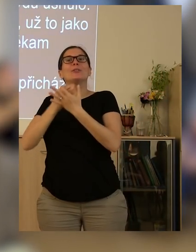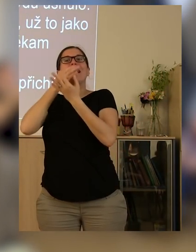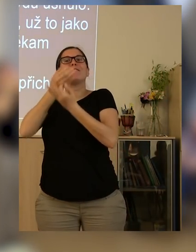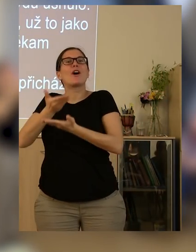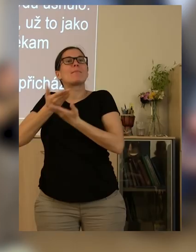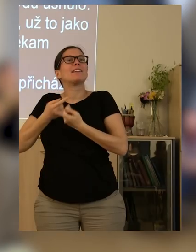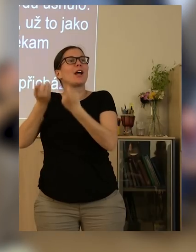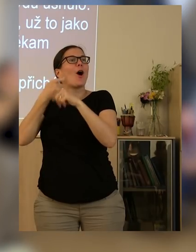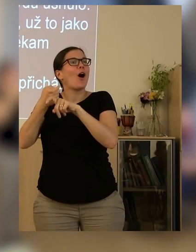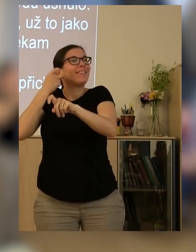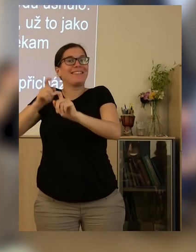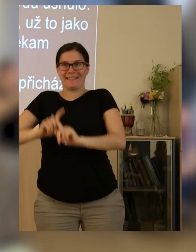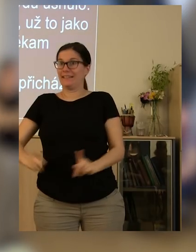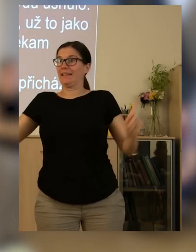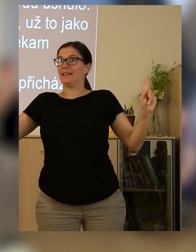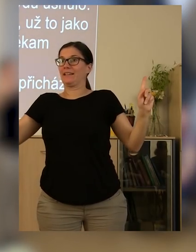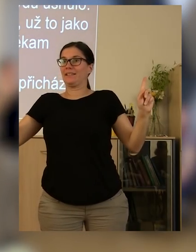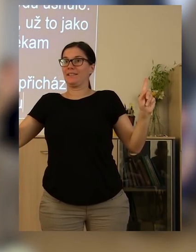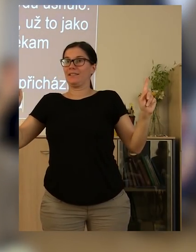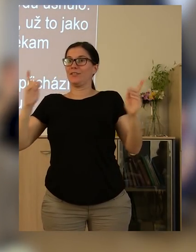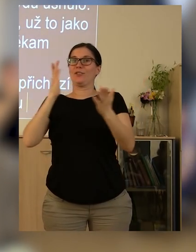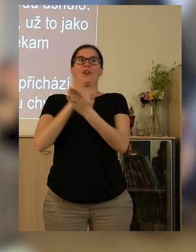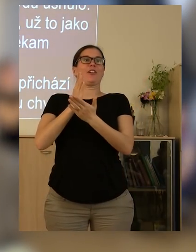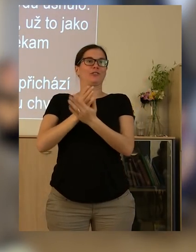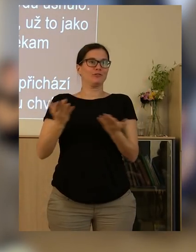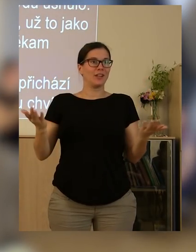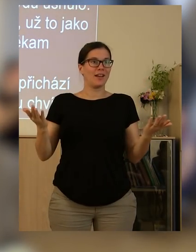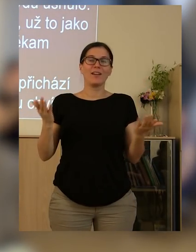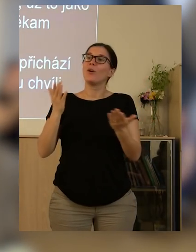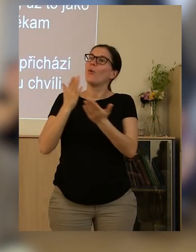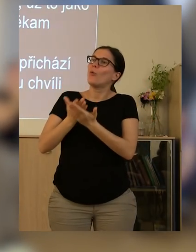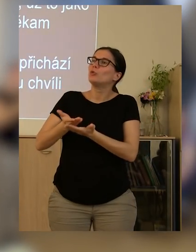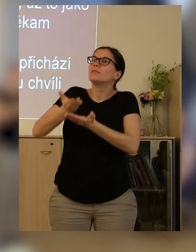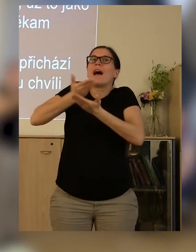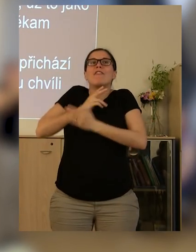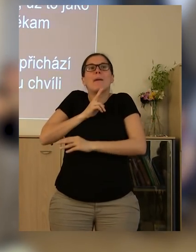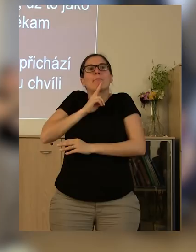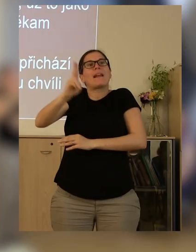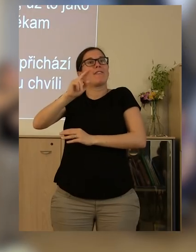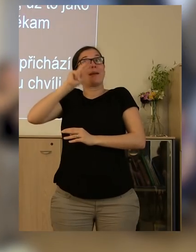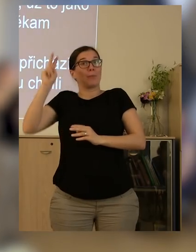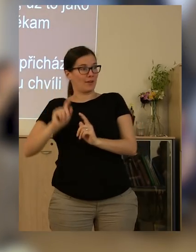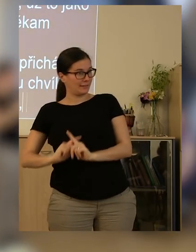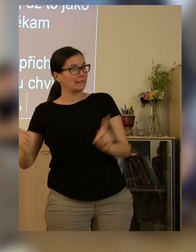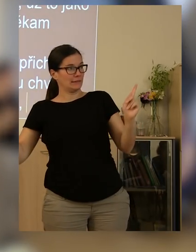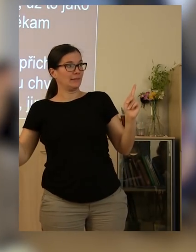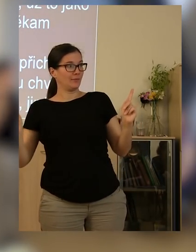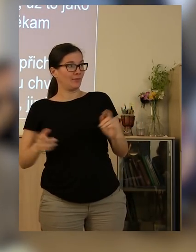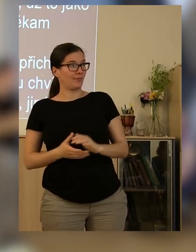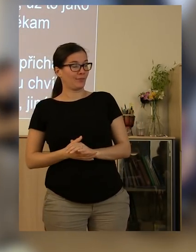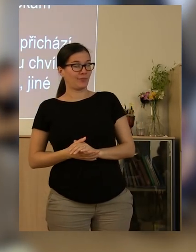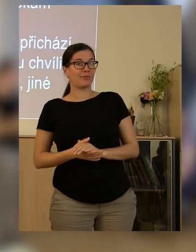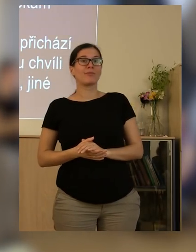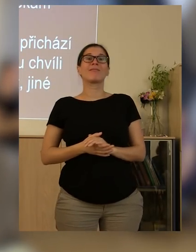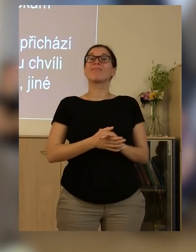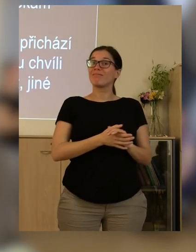informace. V tu chvíli teprve přichází jiný druh informace. Přichází jiná pravdivost, jiný sdělení. Zatímco